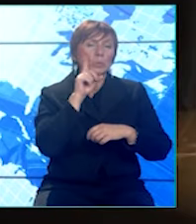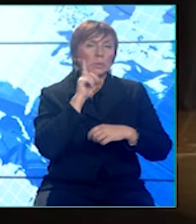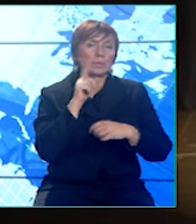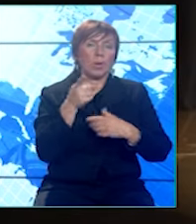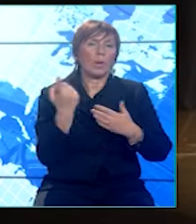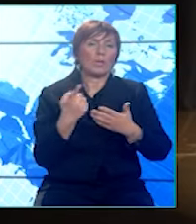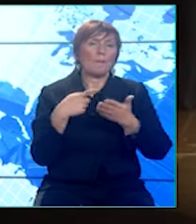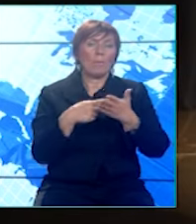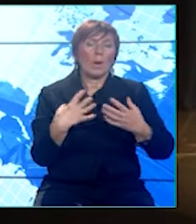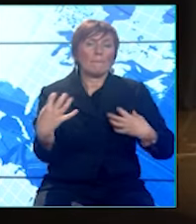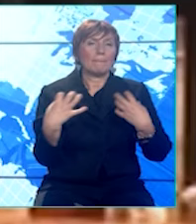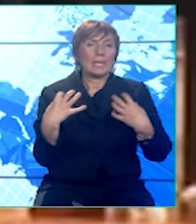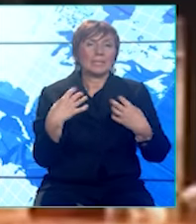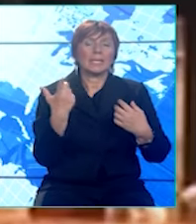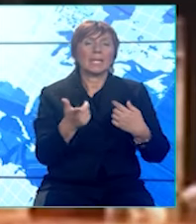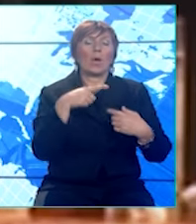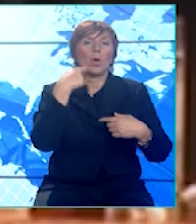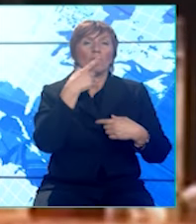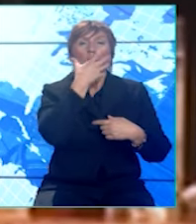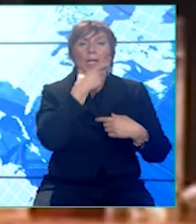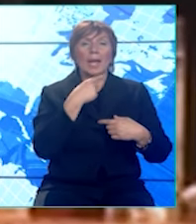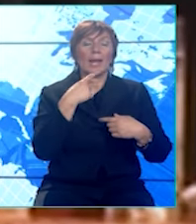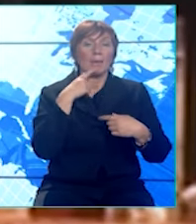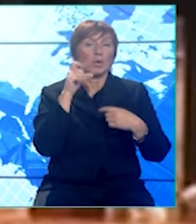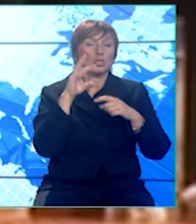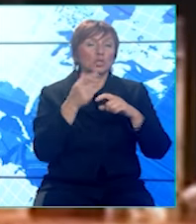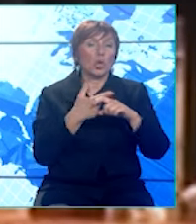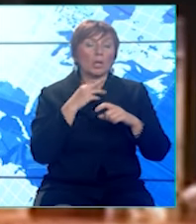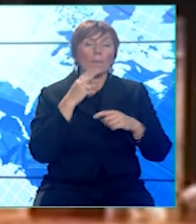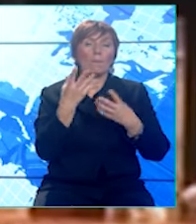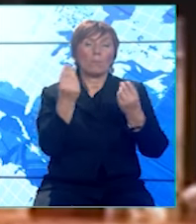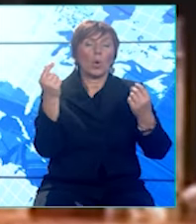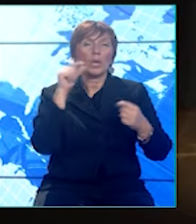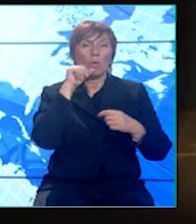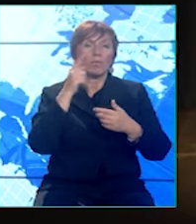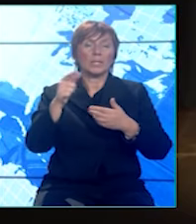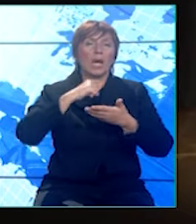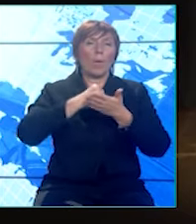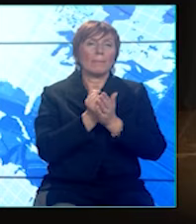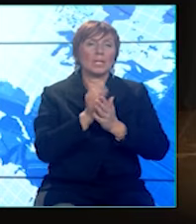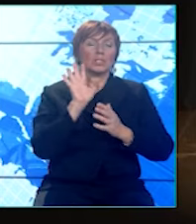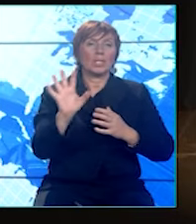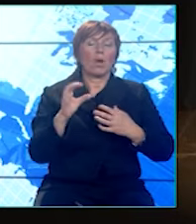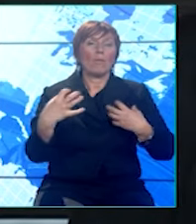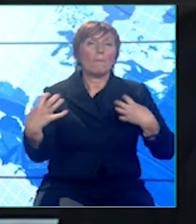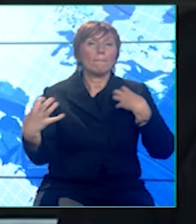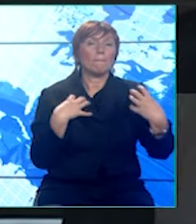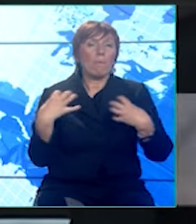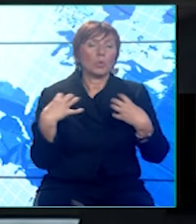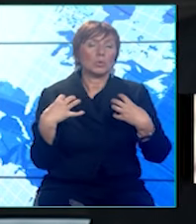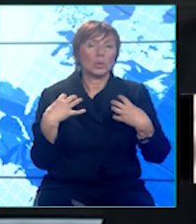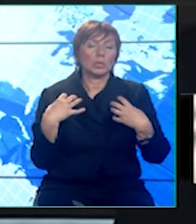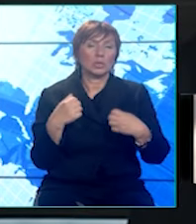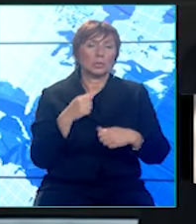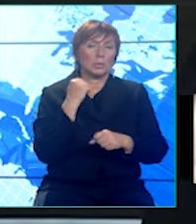Postoji simbol za predstavu, tako je govorio Lepi, i monodramu Čorkan, za koju su mnogi govorili da je obilježila njegovu pozorišnu karijeru. Čovjek koji